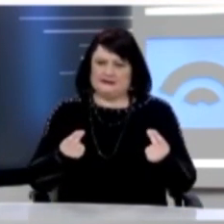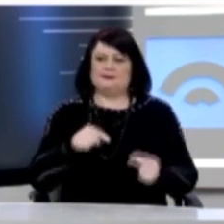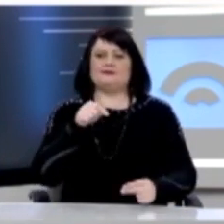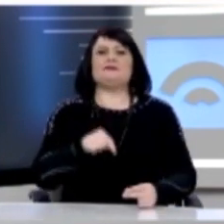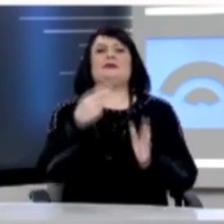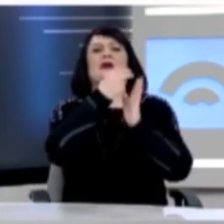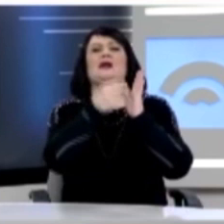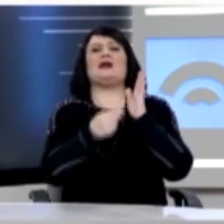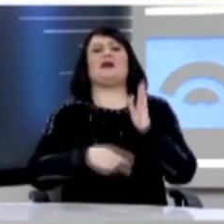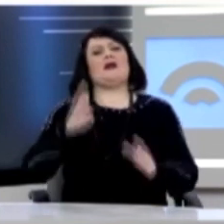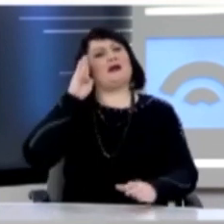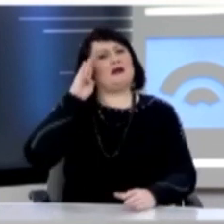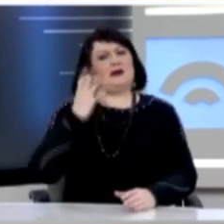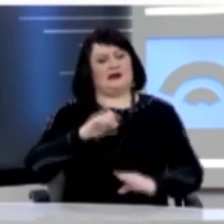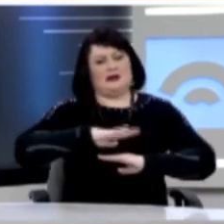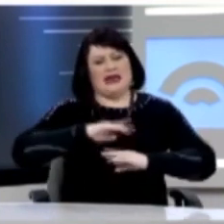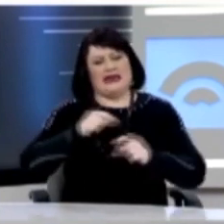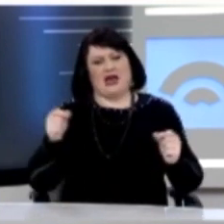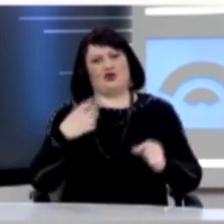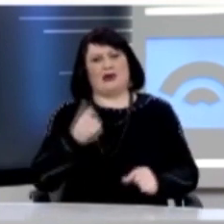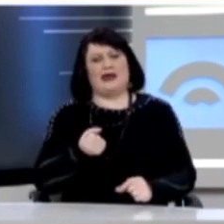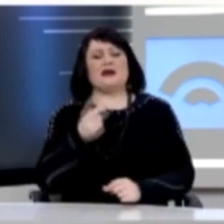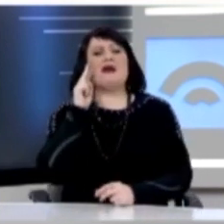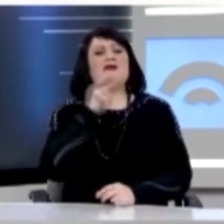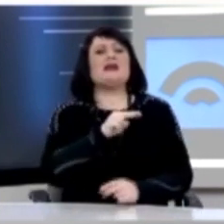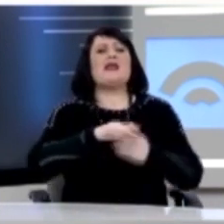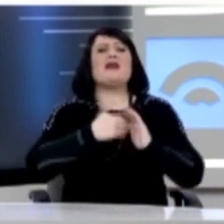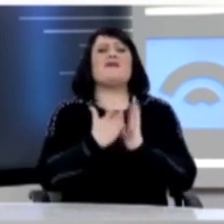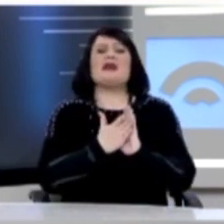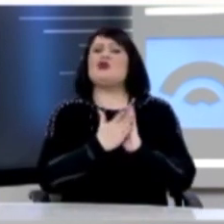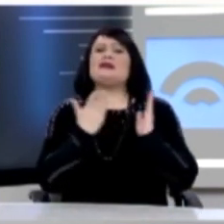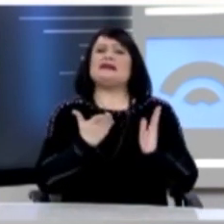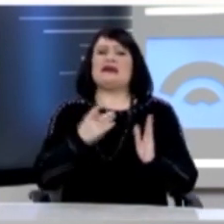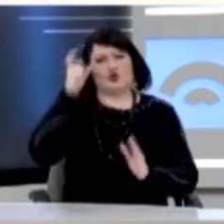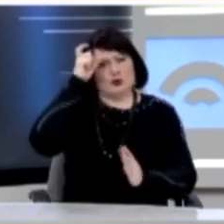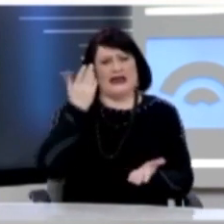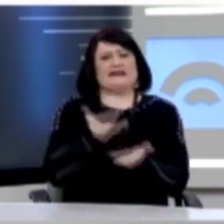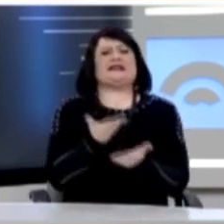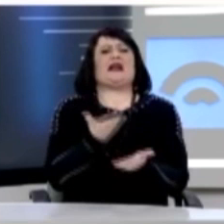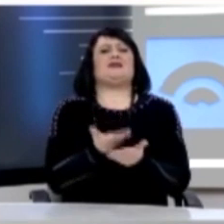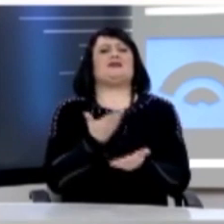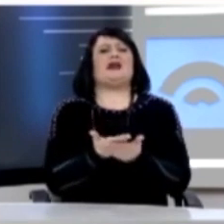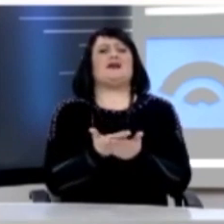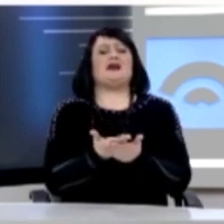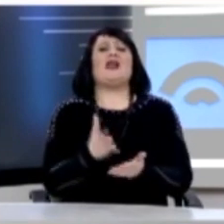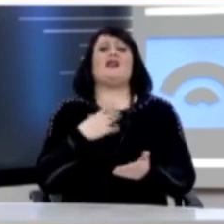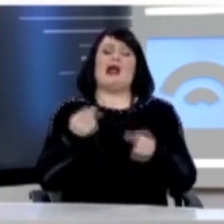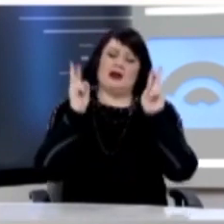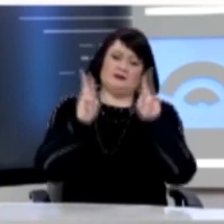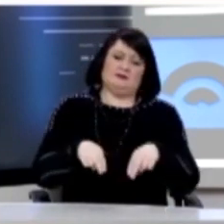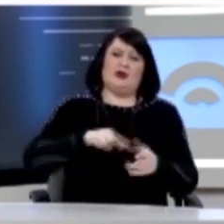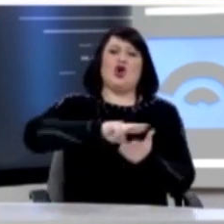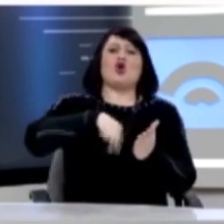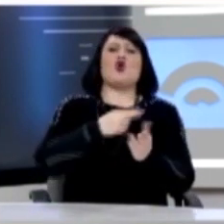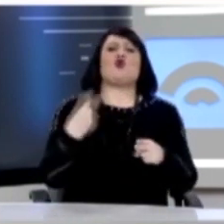στην ατζέντα των Αμερικανοατοικών, με το βλέμμα στραμμένο και στις αξιώσεις της Τουρκίας να κατοχυρώσει αυξημένο ρόλο